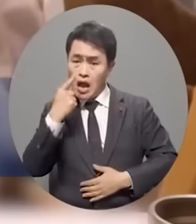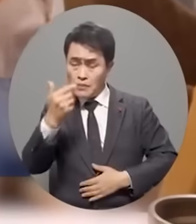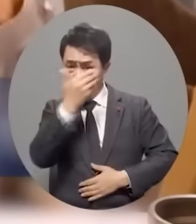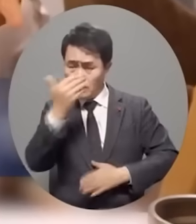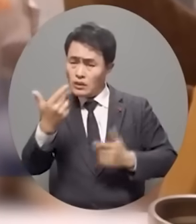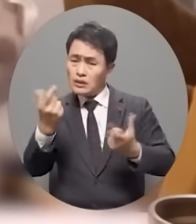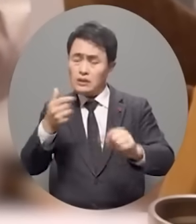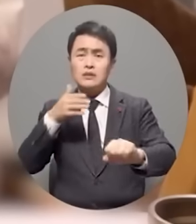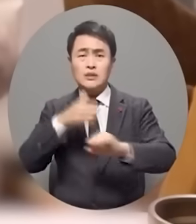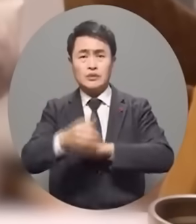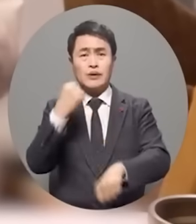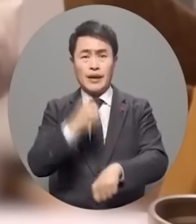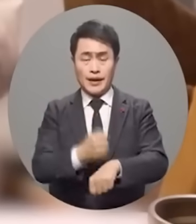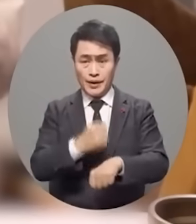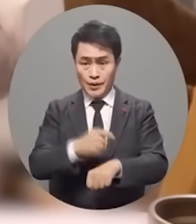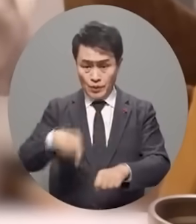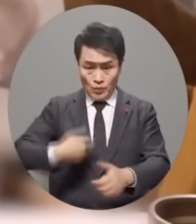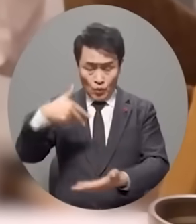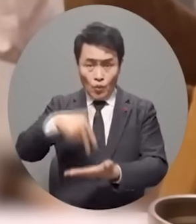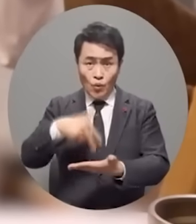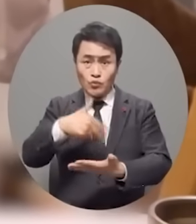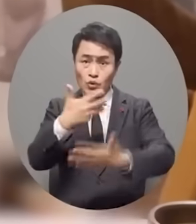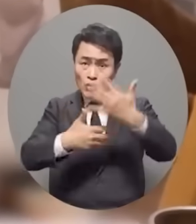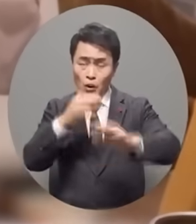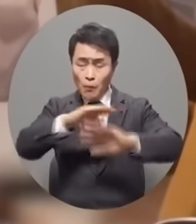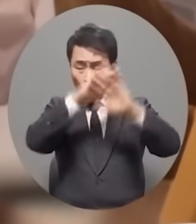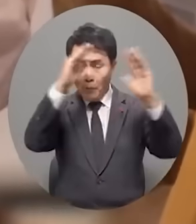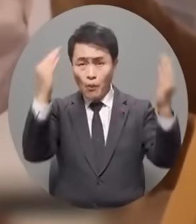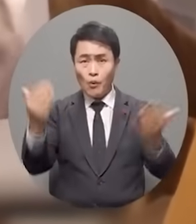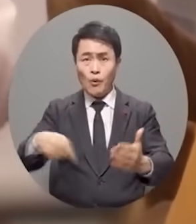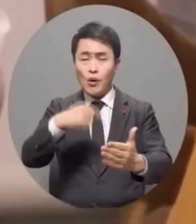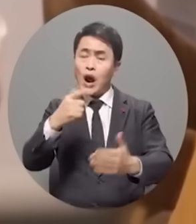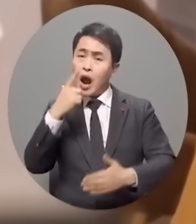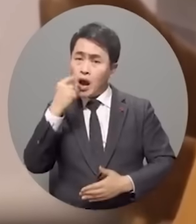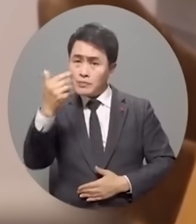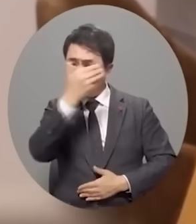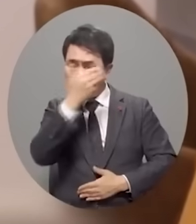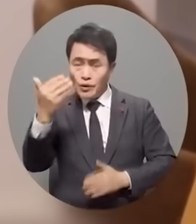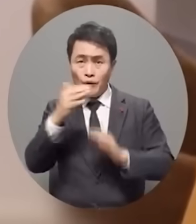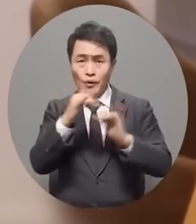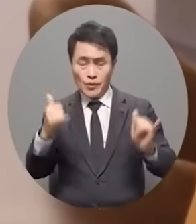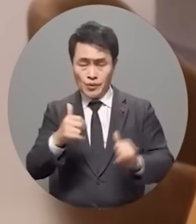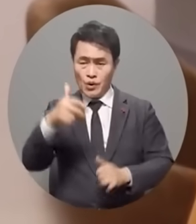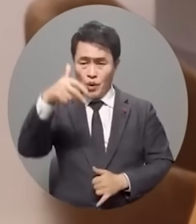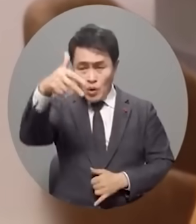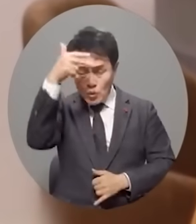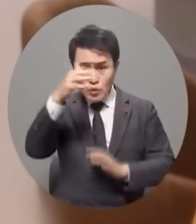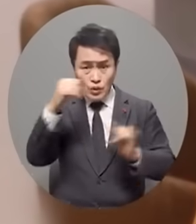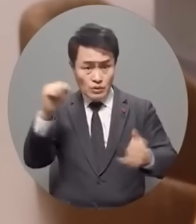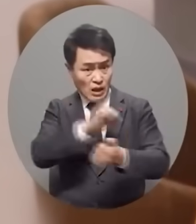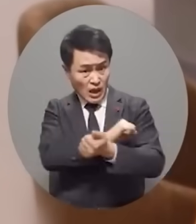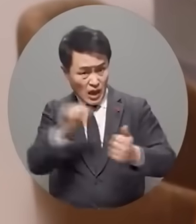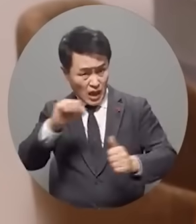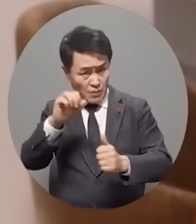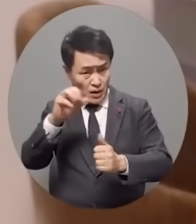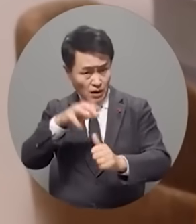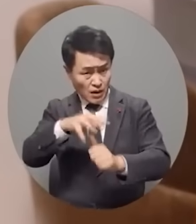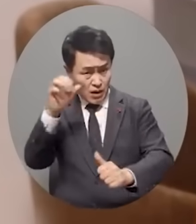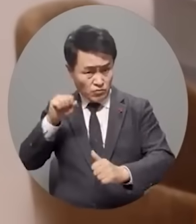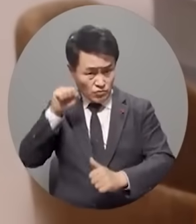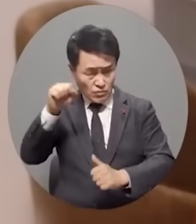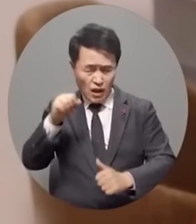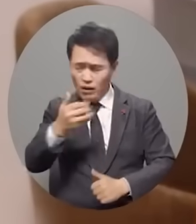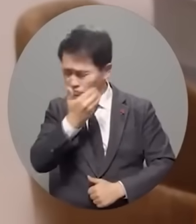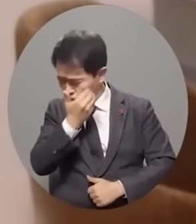그랬을 거죠. 독립운동을 다룬 모든 영화들에서 일본 청년들이 조선인들의 해방투쟁에 부끄러움을 느꼈다고